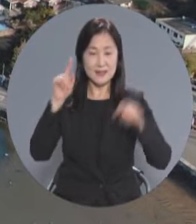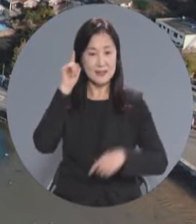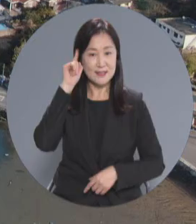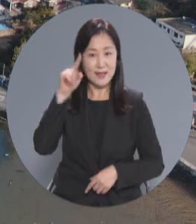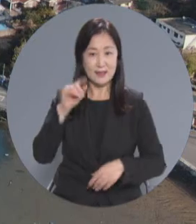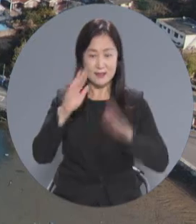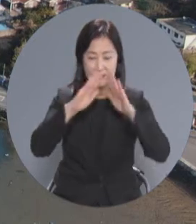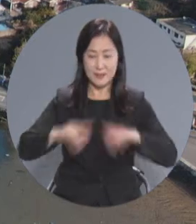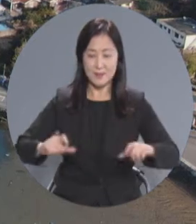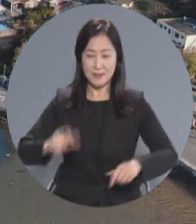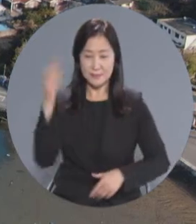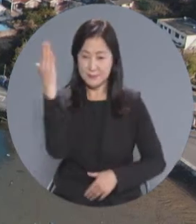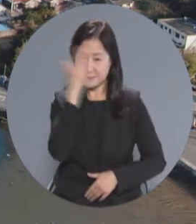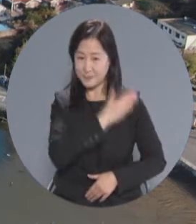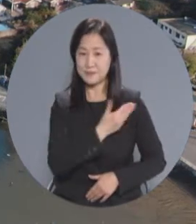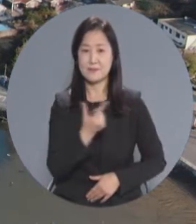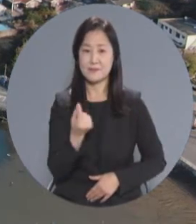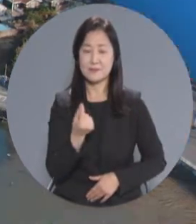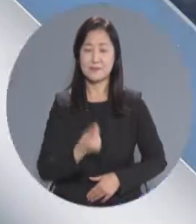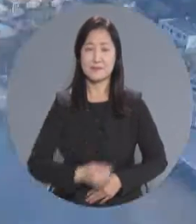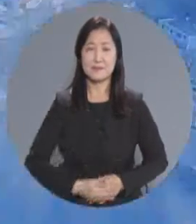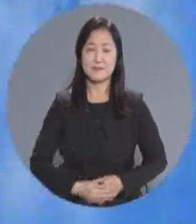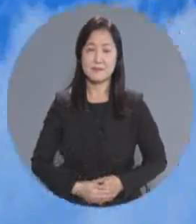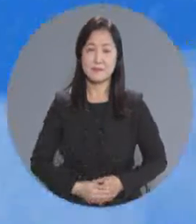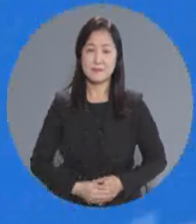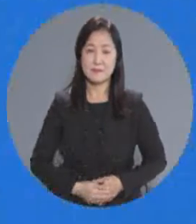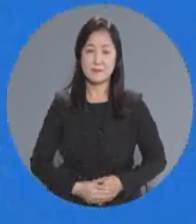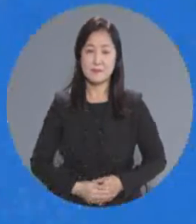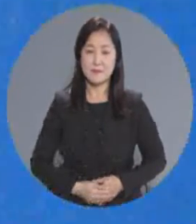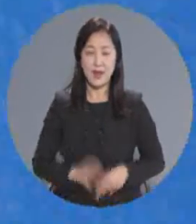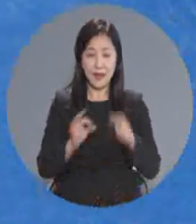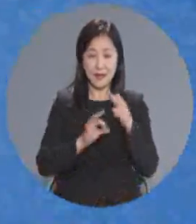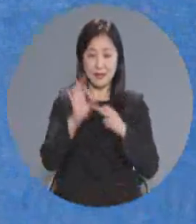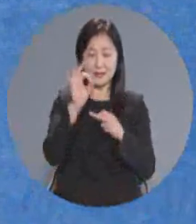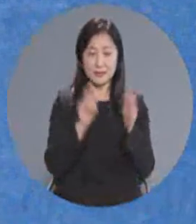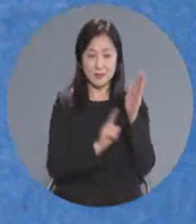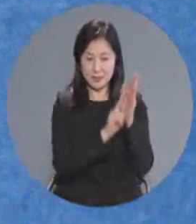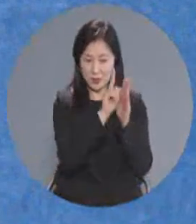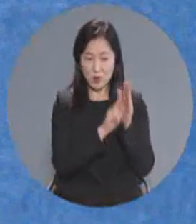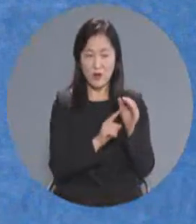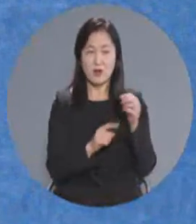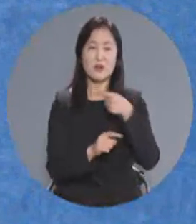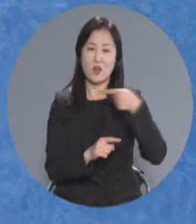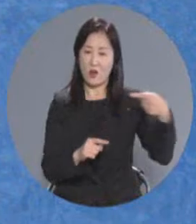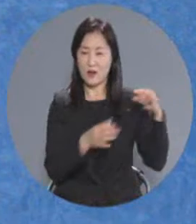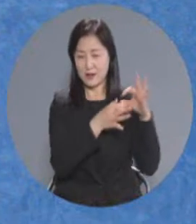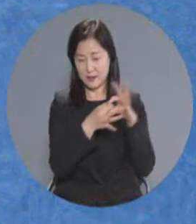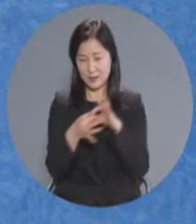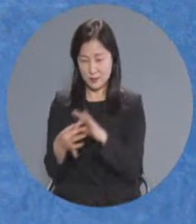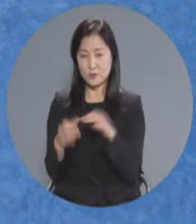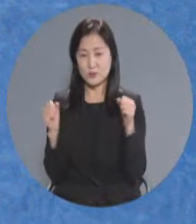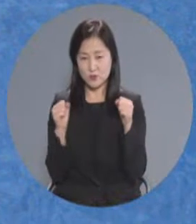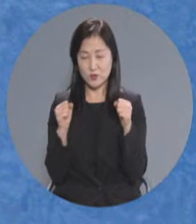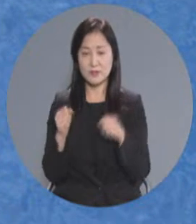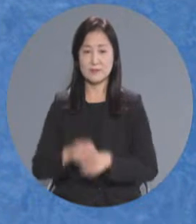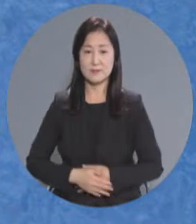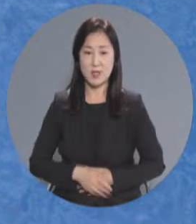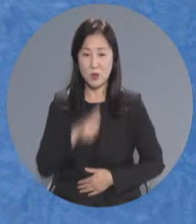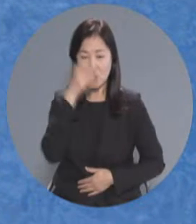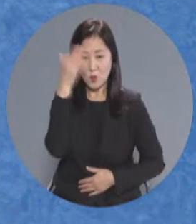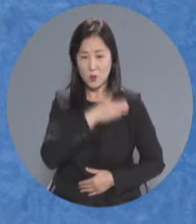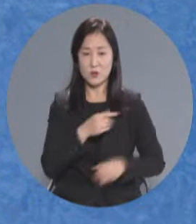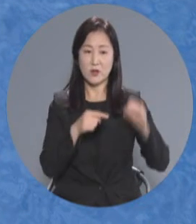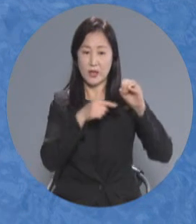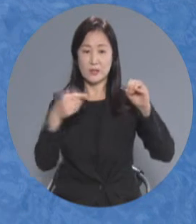저녁은 쾌청한 날씨가 이어지겠습니다 아침기온 의 여전히 영하의 머물게 씁니다 여수가